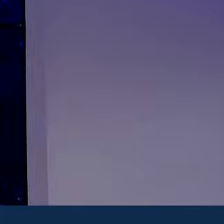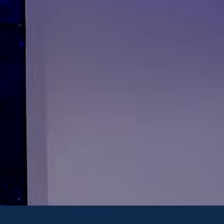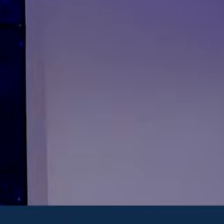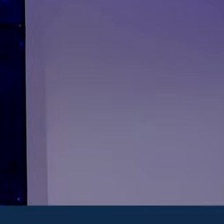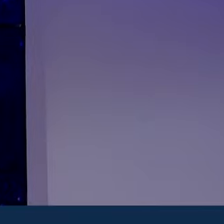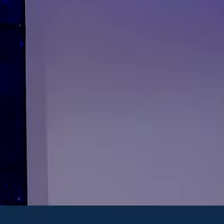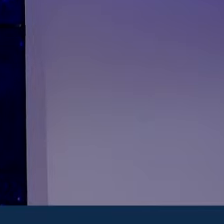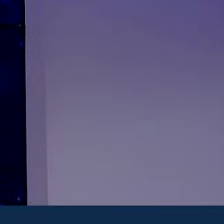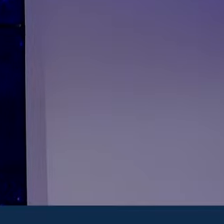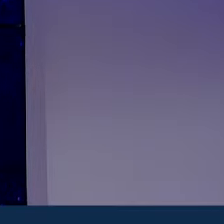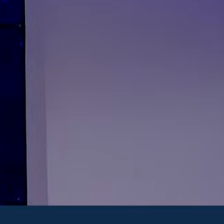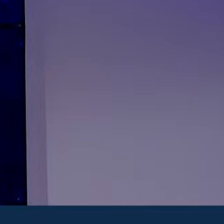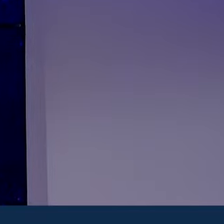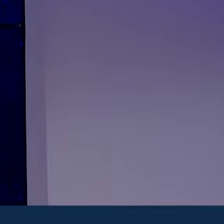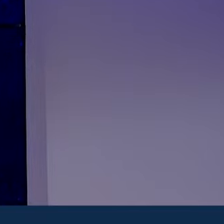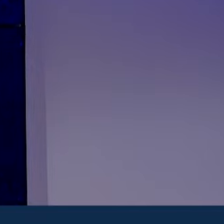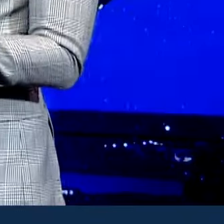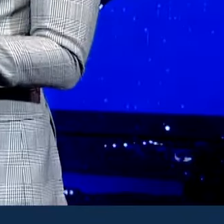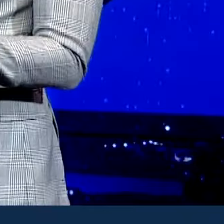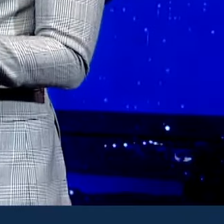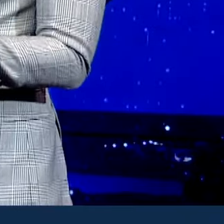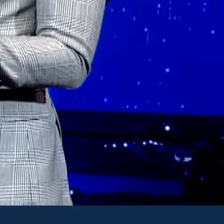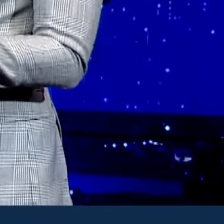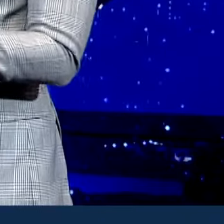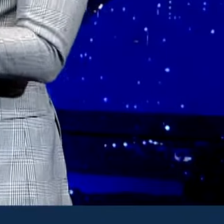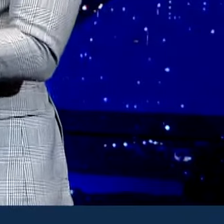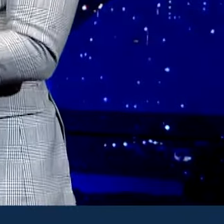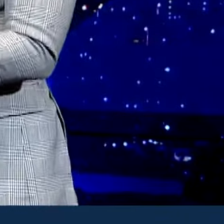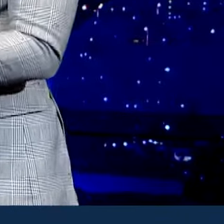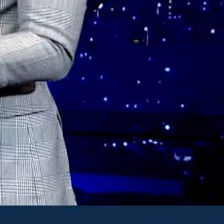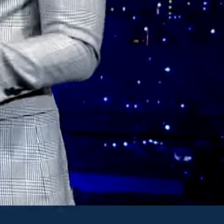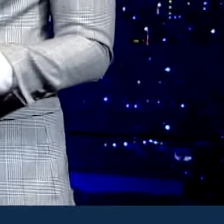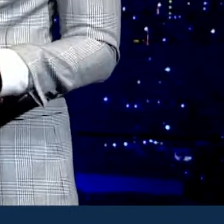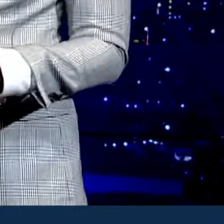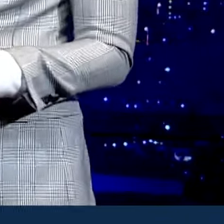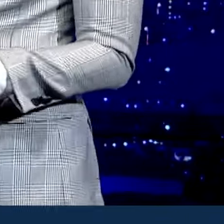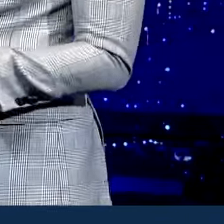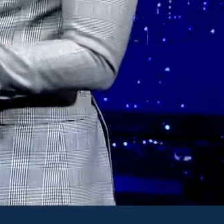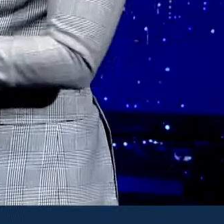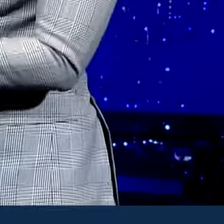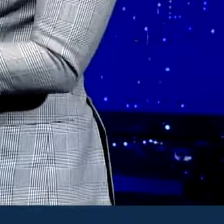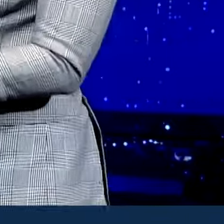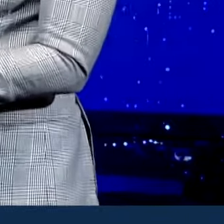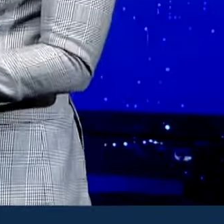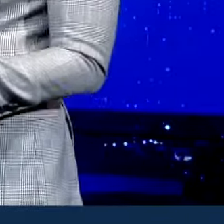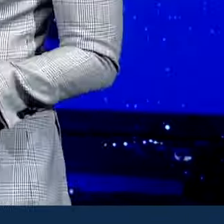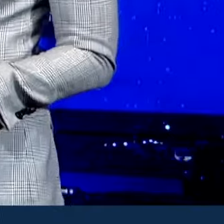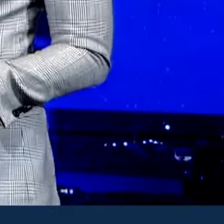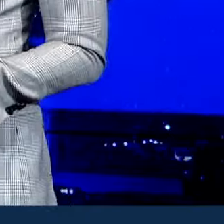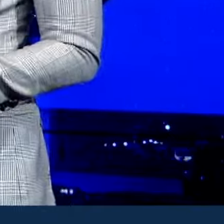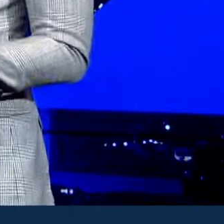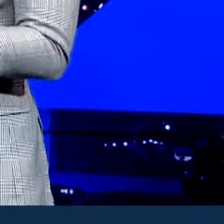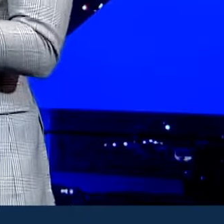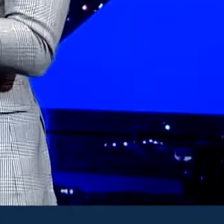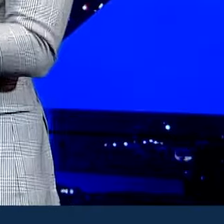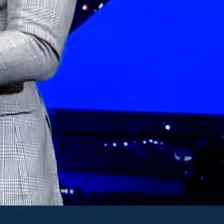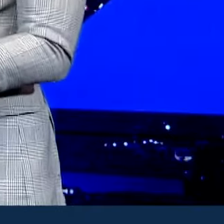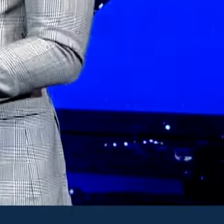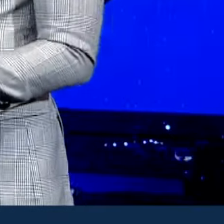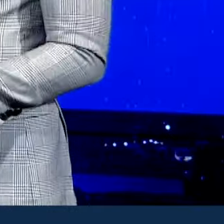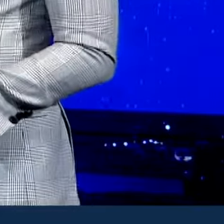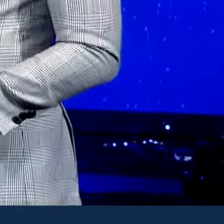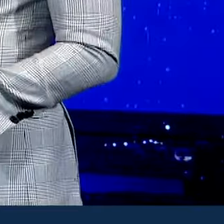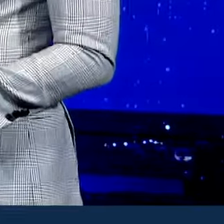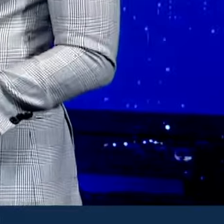Zose ni indirimbo zakunzwe. Tariki zingahe concert? Yes, tariki ni 30 z'ukwa 11. Yego. Muri